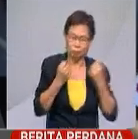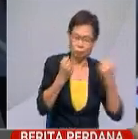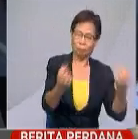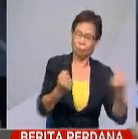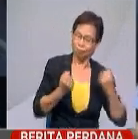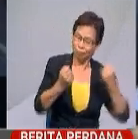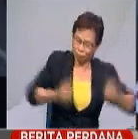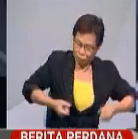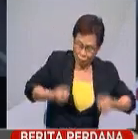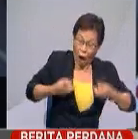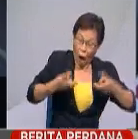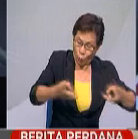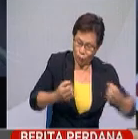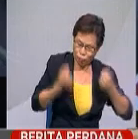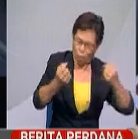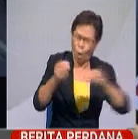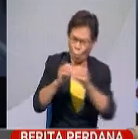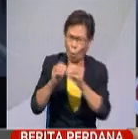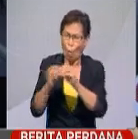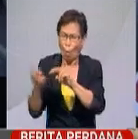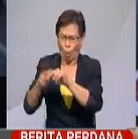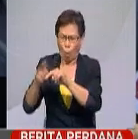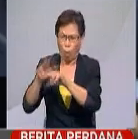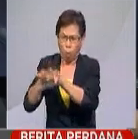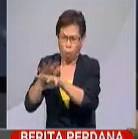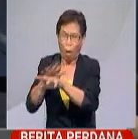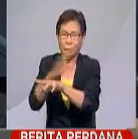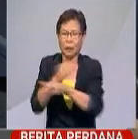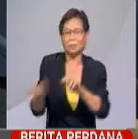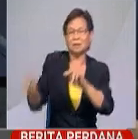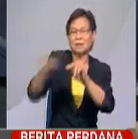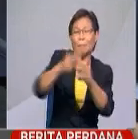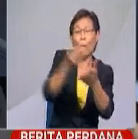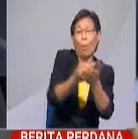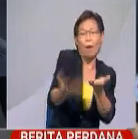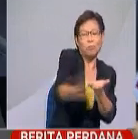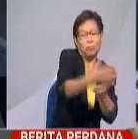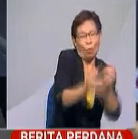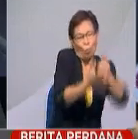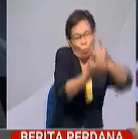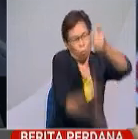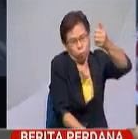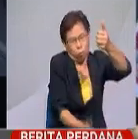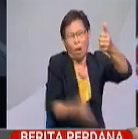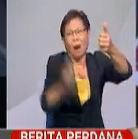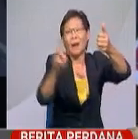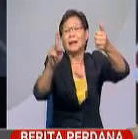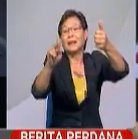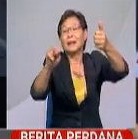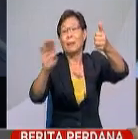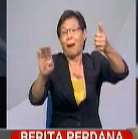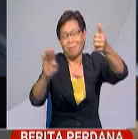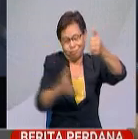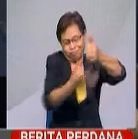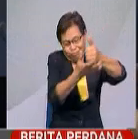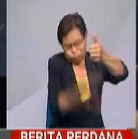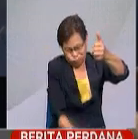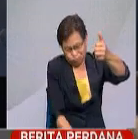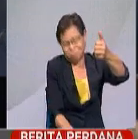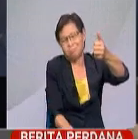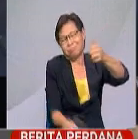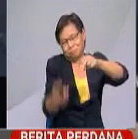jalan ini akan meningkat dan ini akan menambah pendapatan oleh khazanah, dan juga